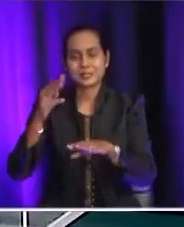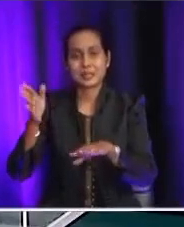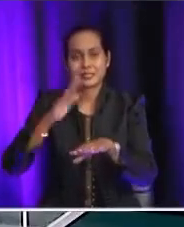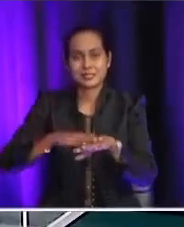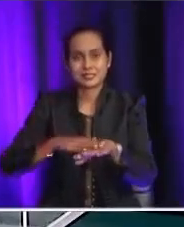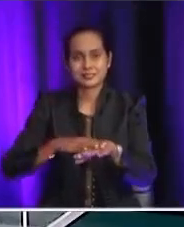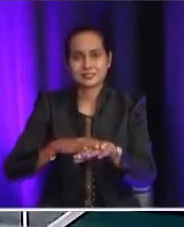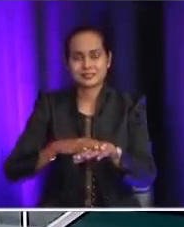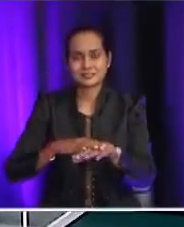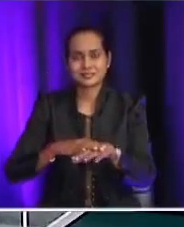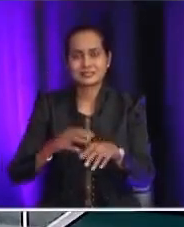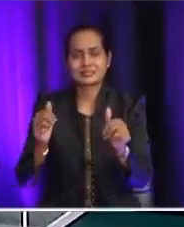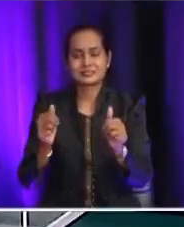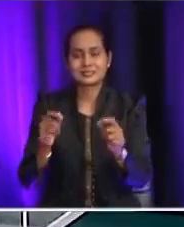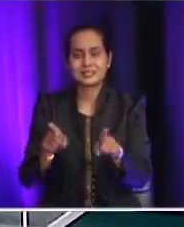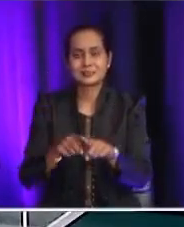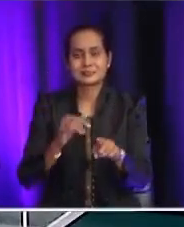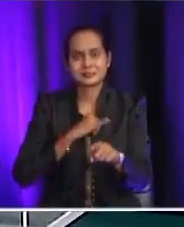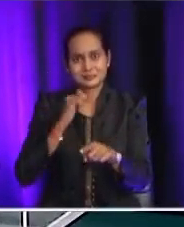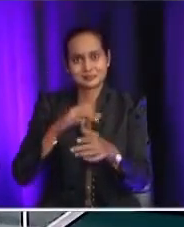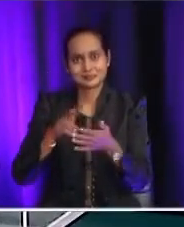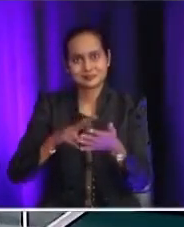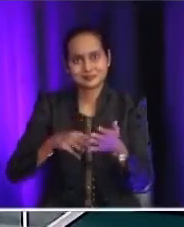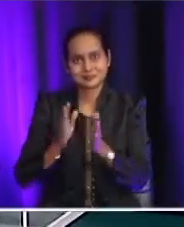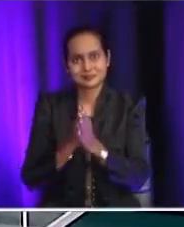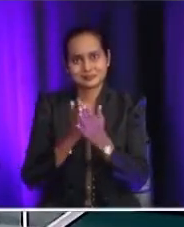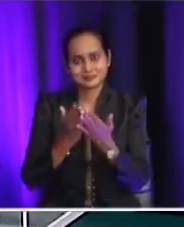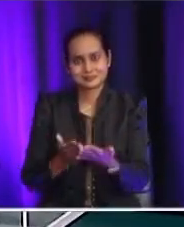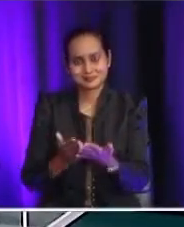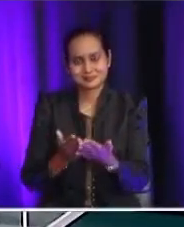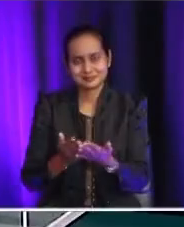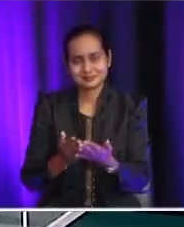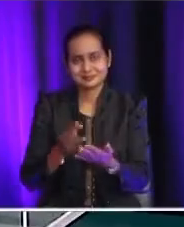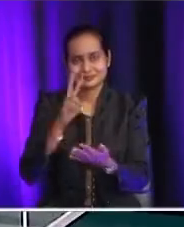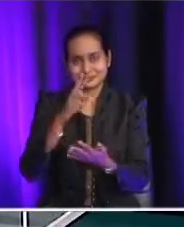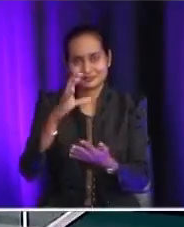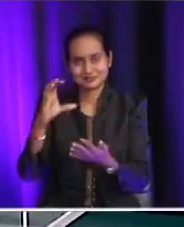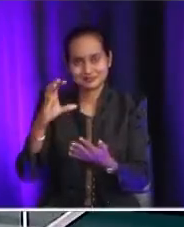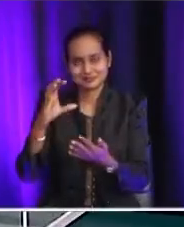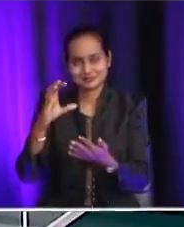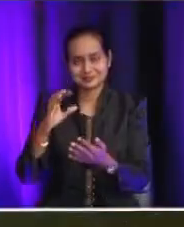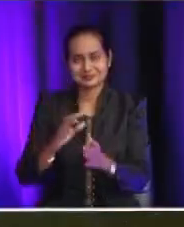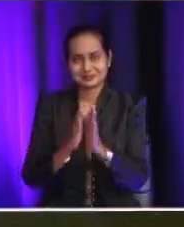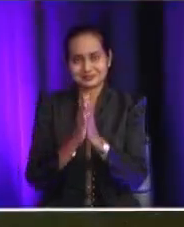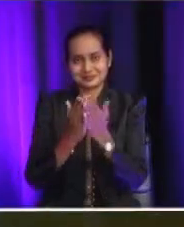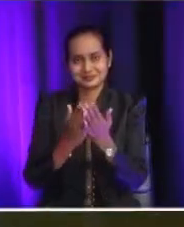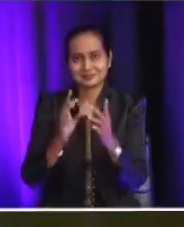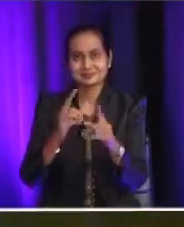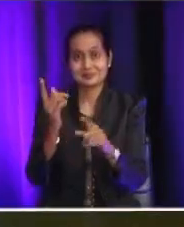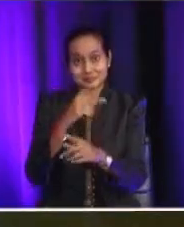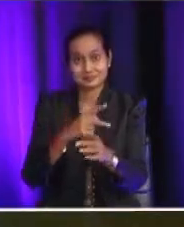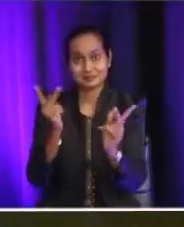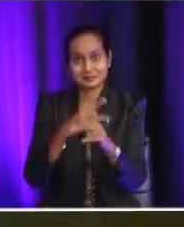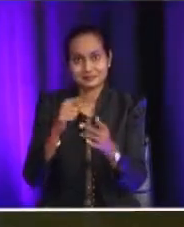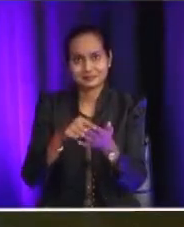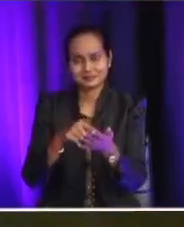dengan saya yang membaca buku pada setiap tahun sebanyak 200 naskah. Ya, Akmal Nazri. Jadi, cikgu, kali ini